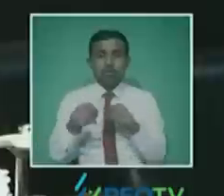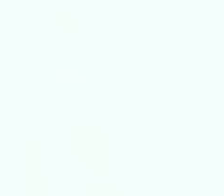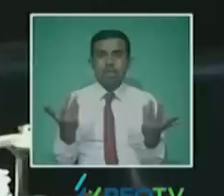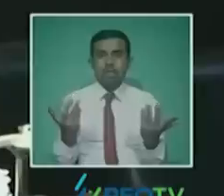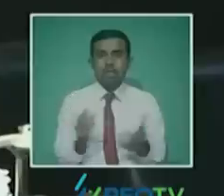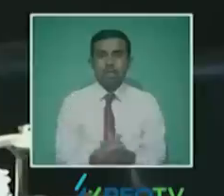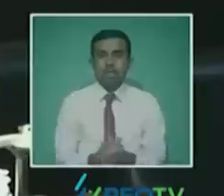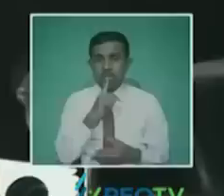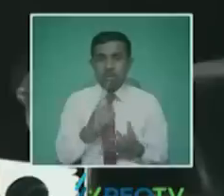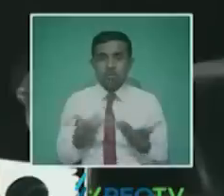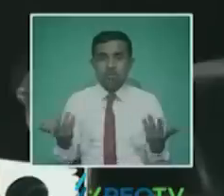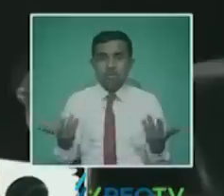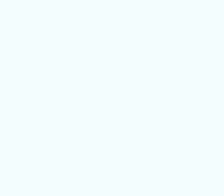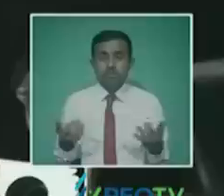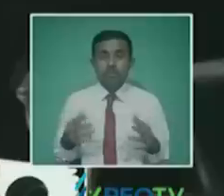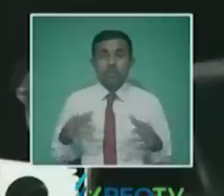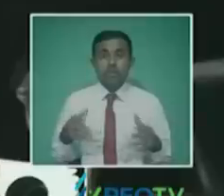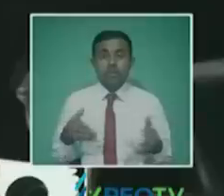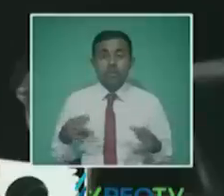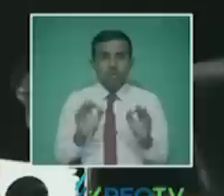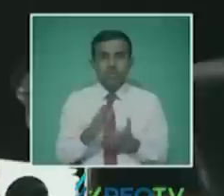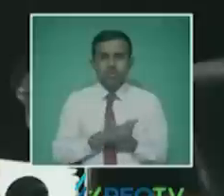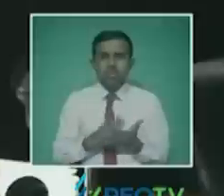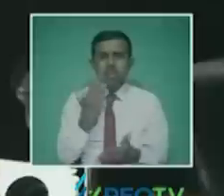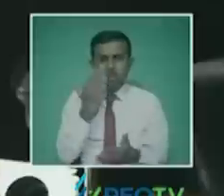පත් කරමි. එක්කොද වැඩ බලලා කියලා මේ පතල්ලා කැණීම්